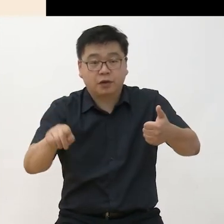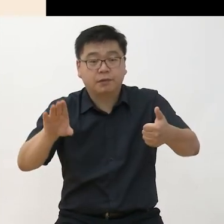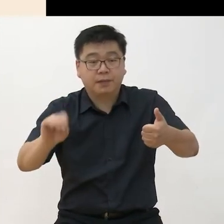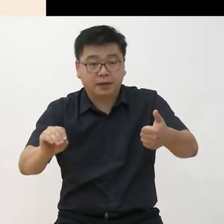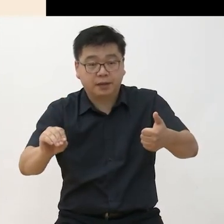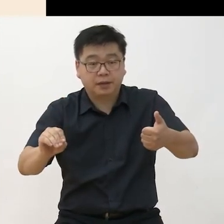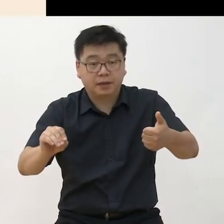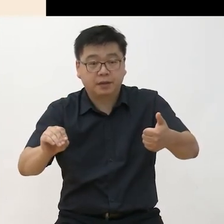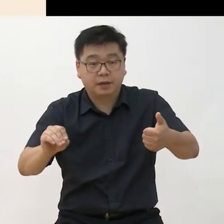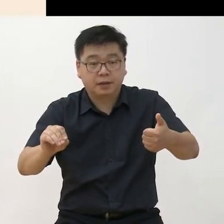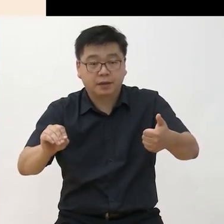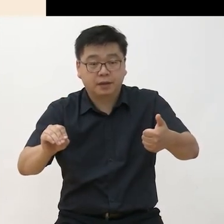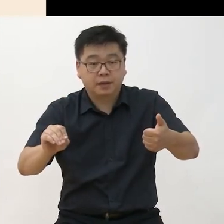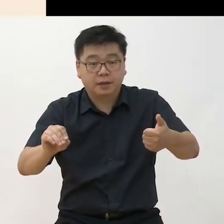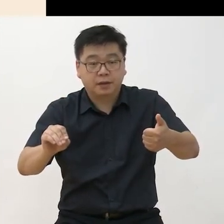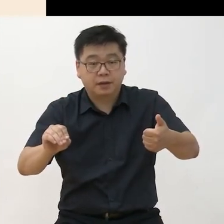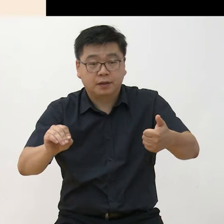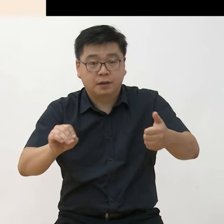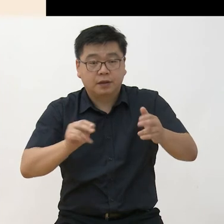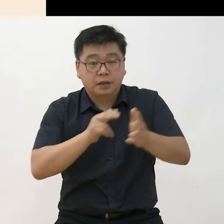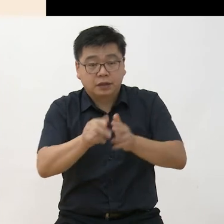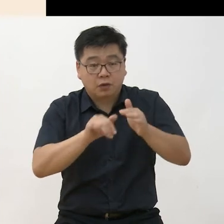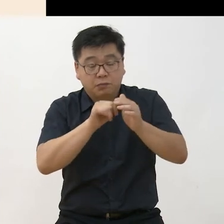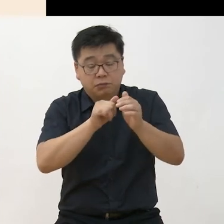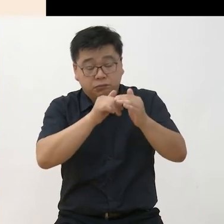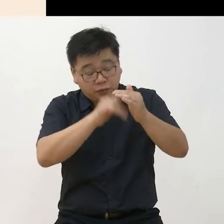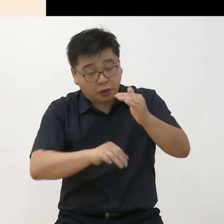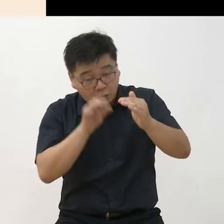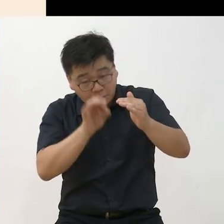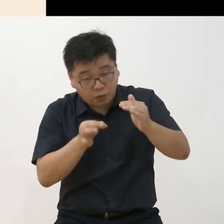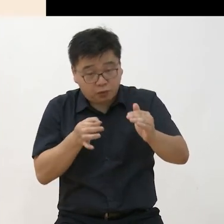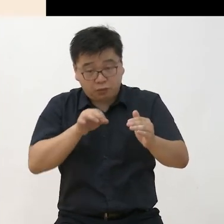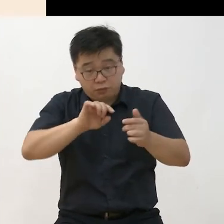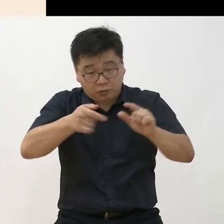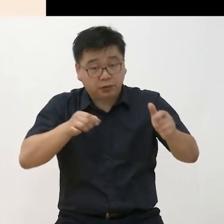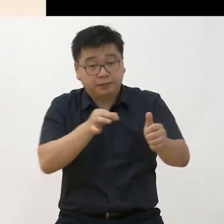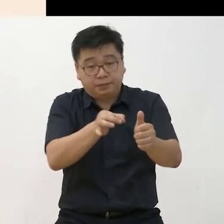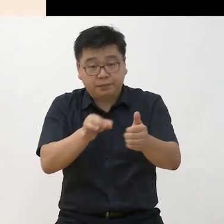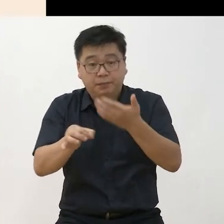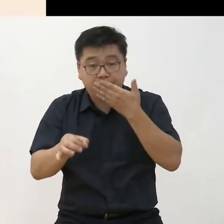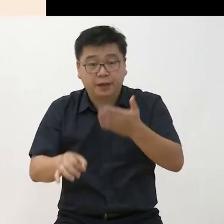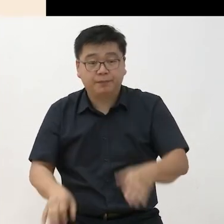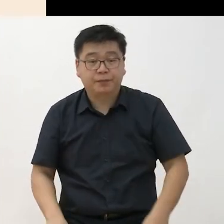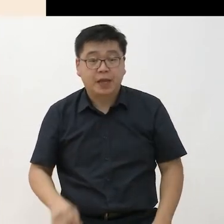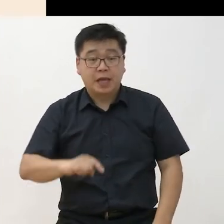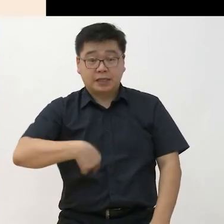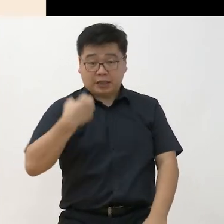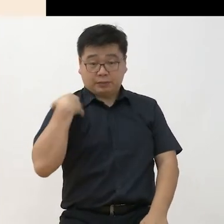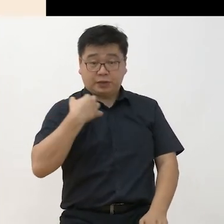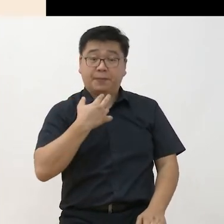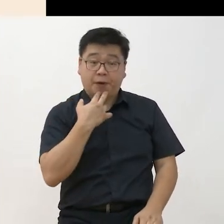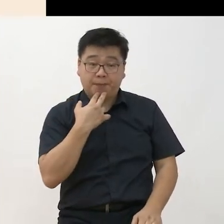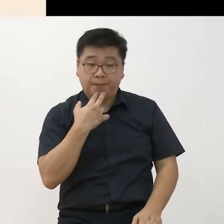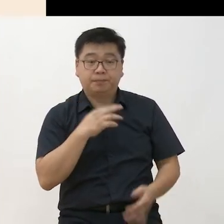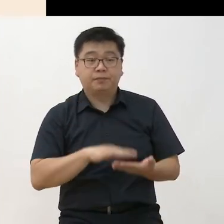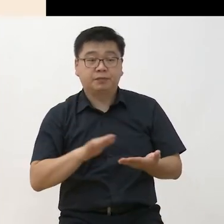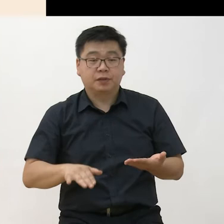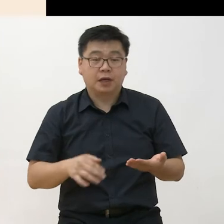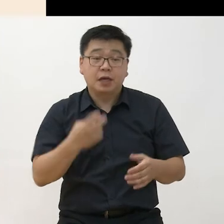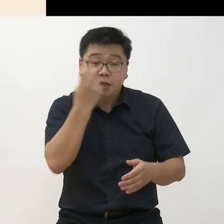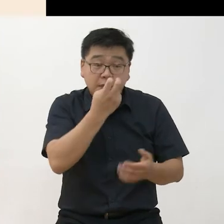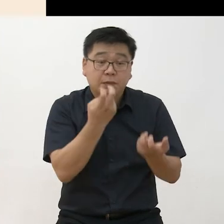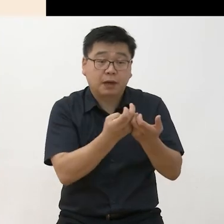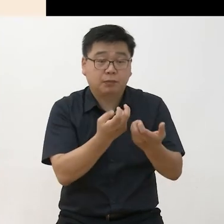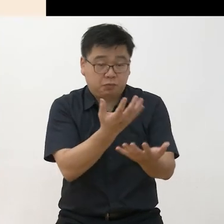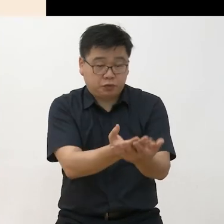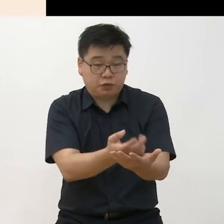원, 이렇게 그 사업 내용에 따라서 차등적으로 지원할 예정입니다. 역시 자부담이 없는 사업이 되겠습니다. 심의